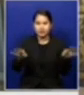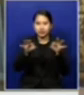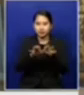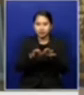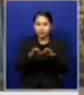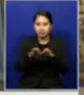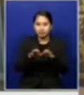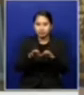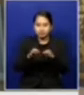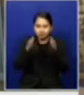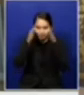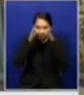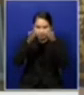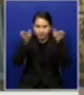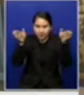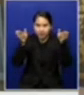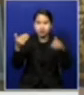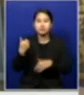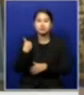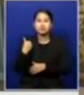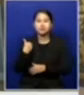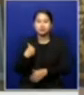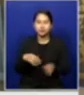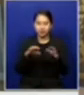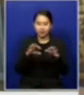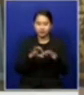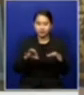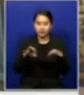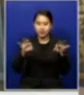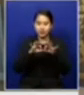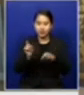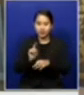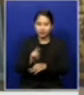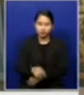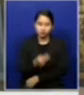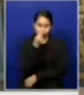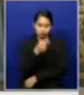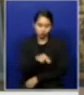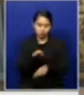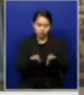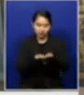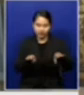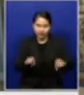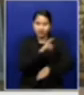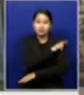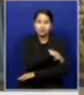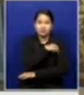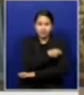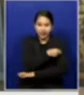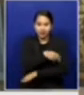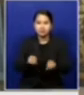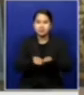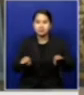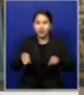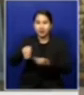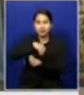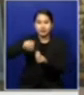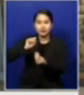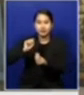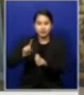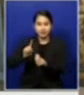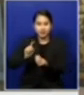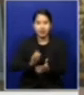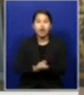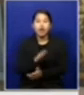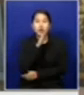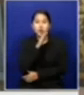โดยถ่วงดุลระหว่างมาตรการทางการแพทย์และสาธารณสุขกับมาตรการทางเศรษฐกิจถ้าเผื่อว่ามาตร